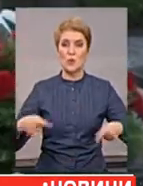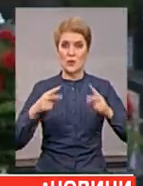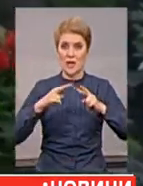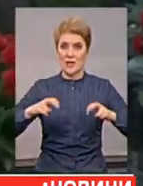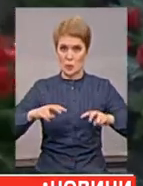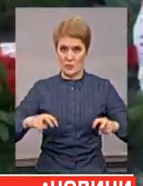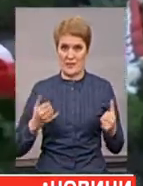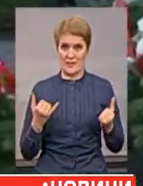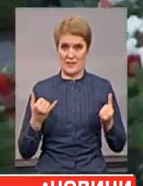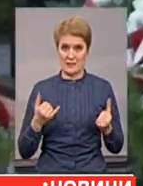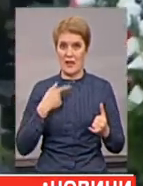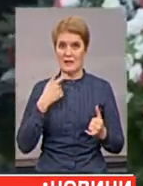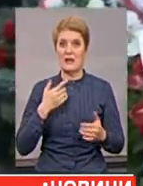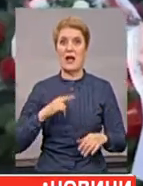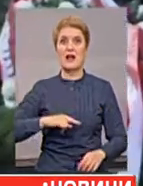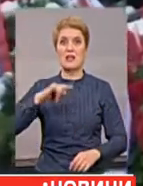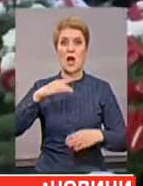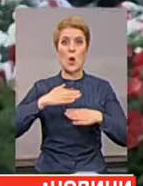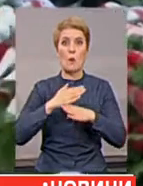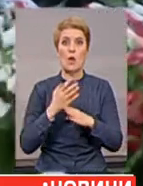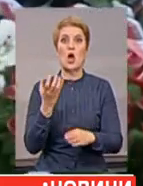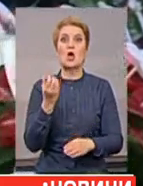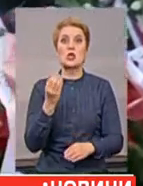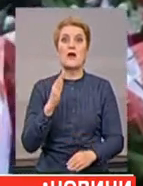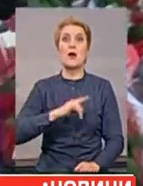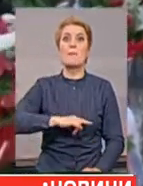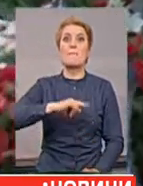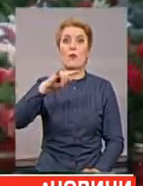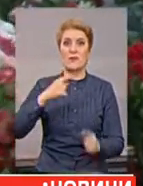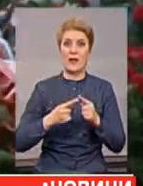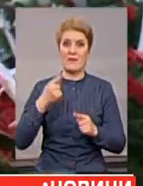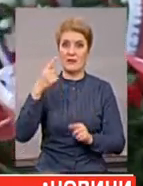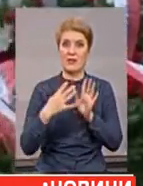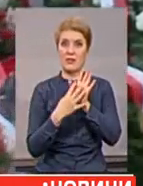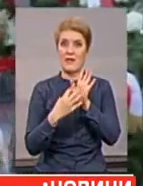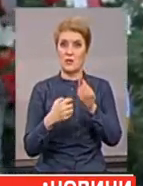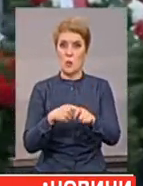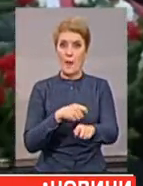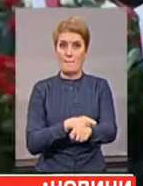оприлюдненими сьогодні даними, літак почав розпадатися ще в повітрі на висоті 900 метрів над землею.